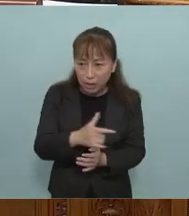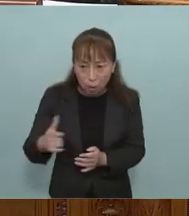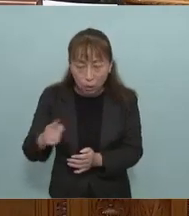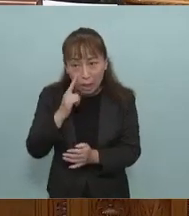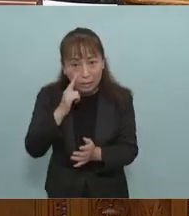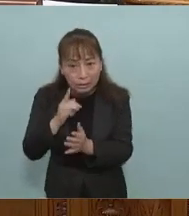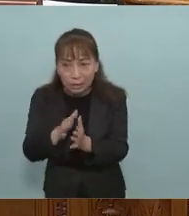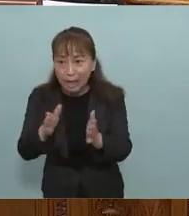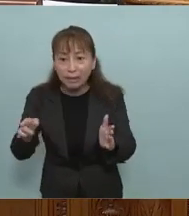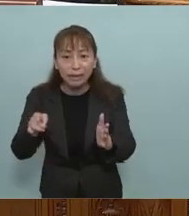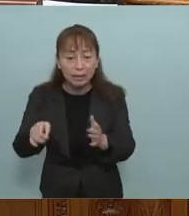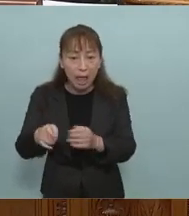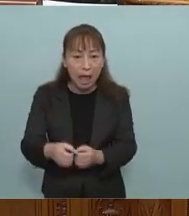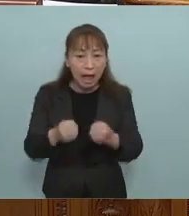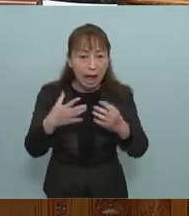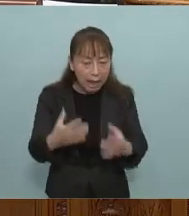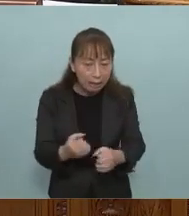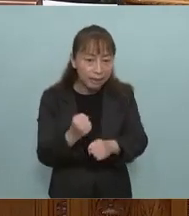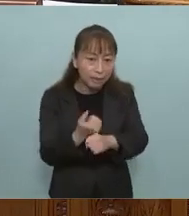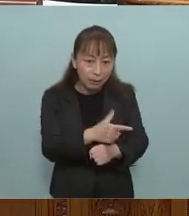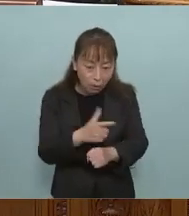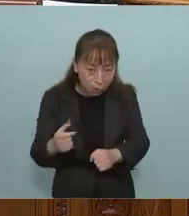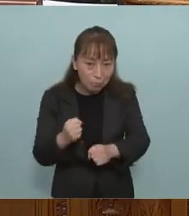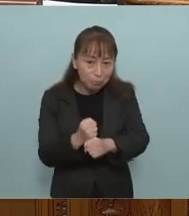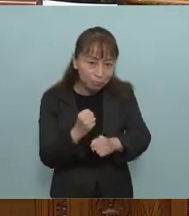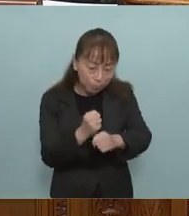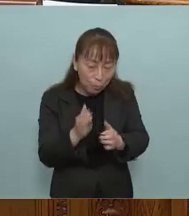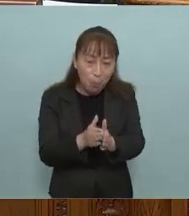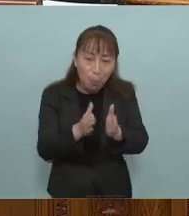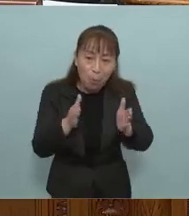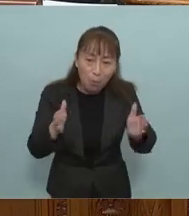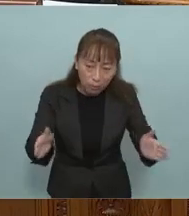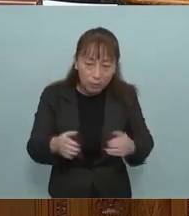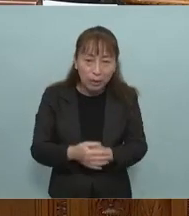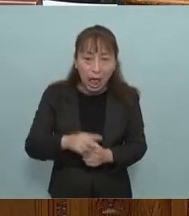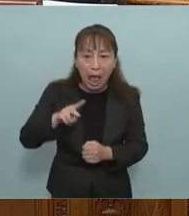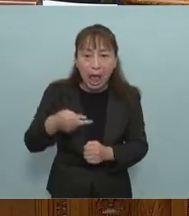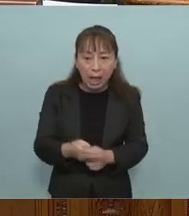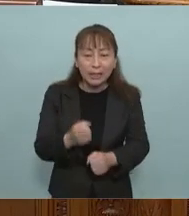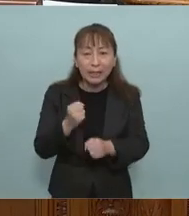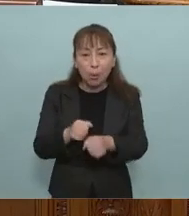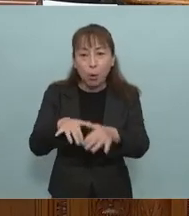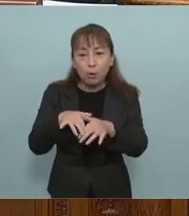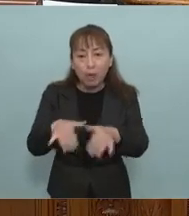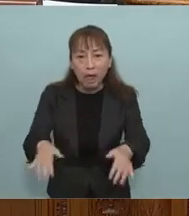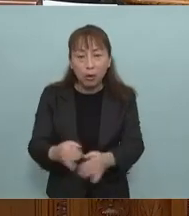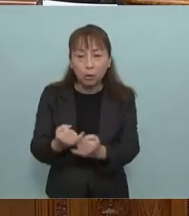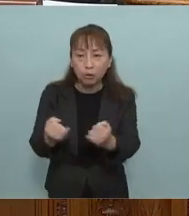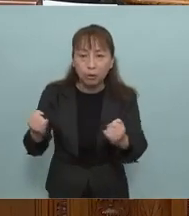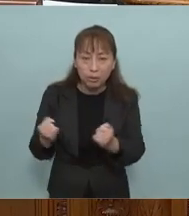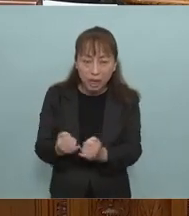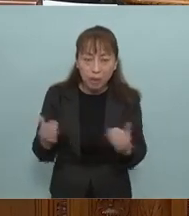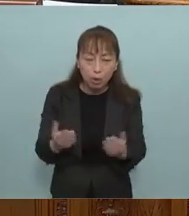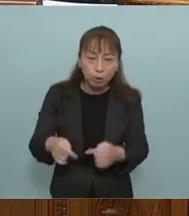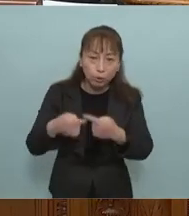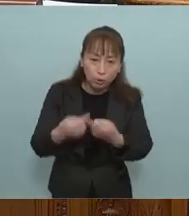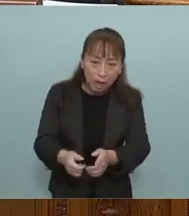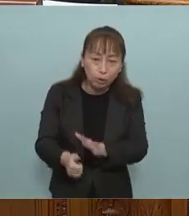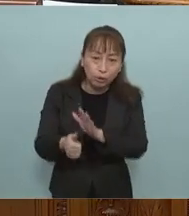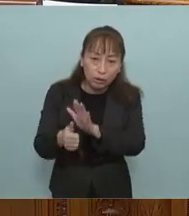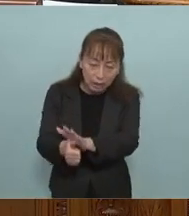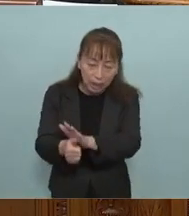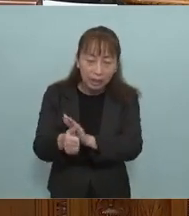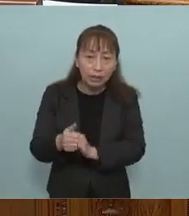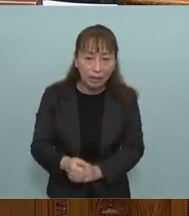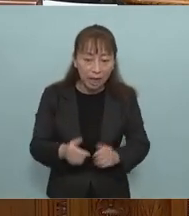なイノベーションを創出するためにも、理工、農系の女子学生に対しての就学支援や、卒業後の